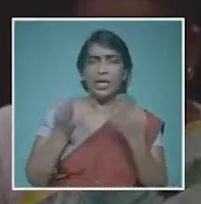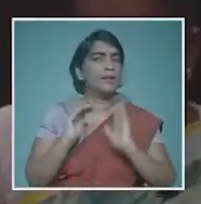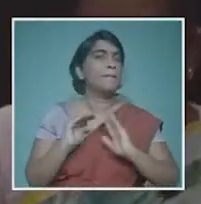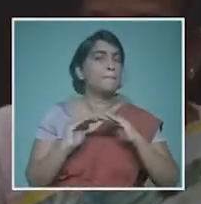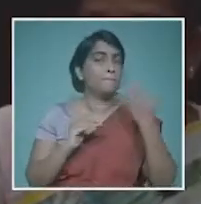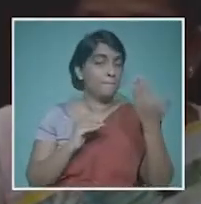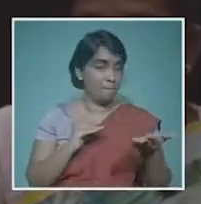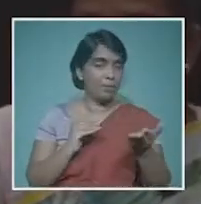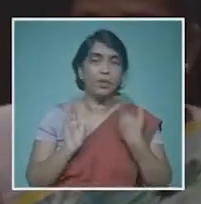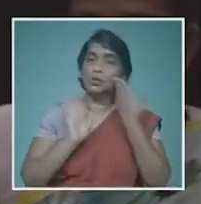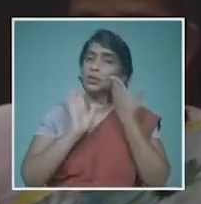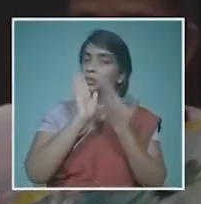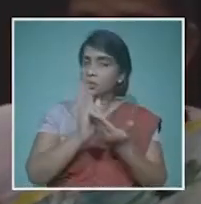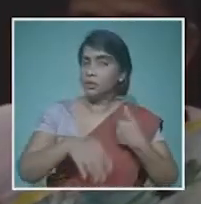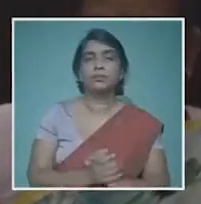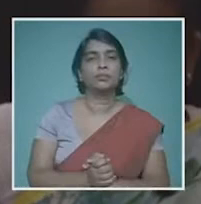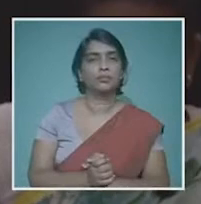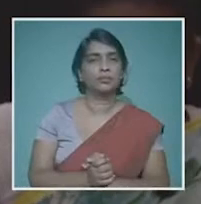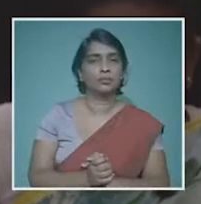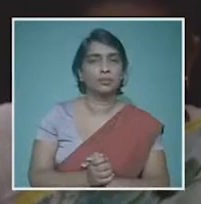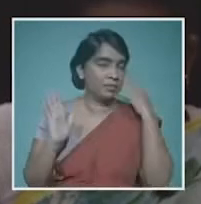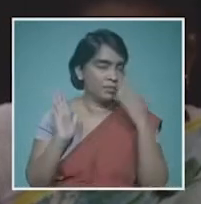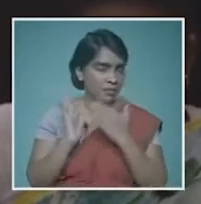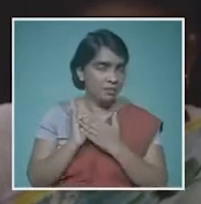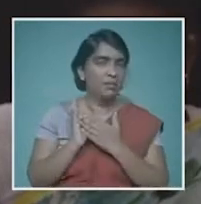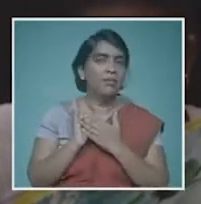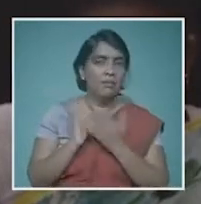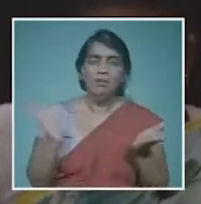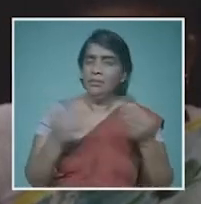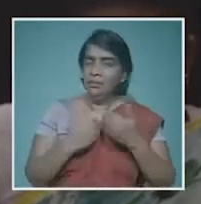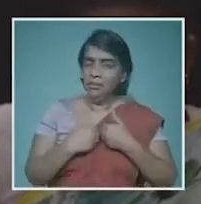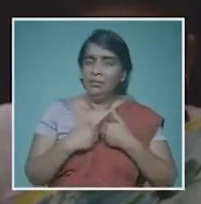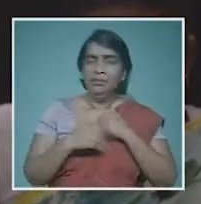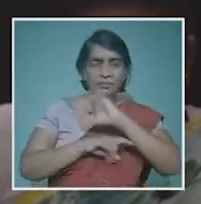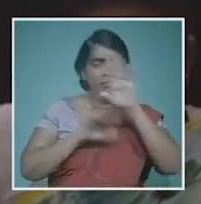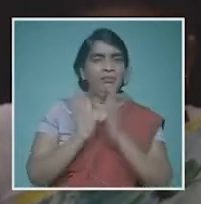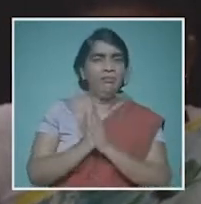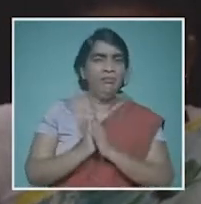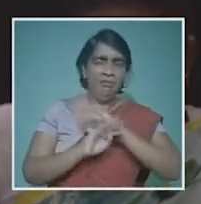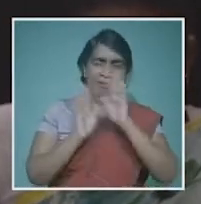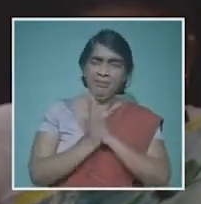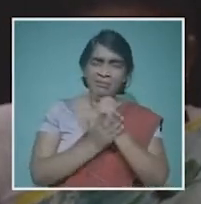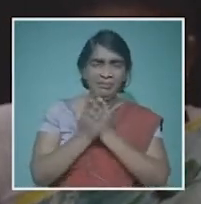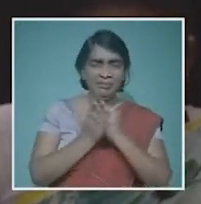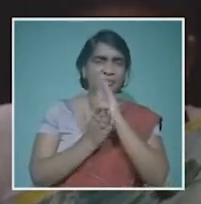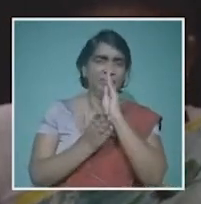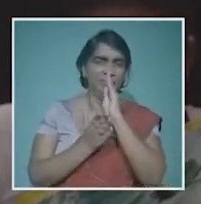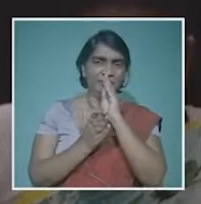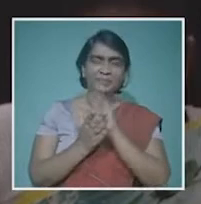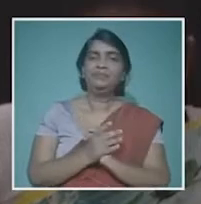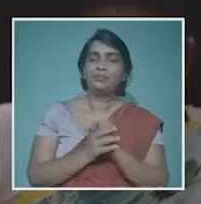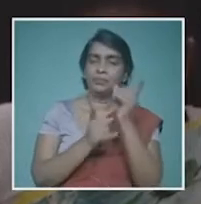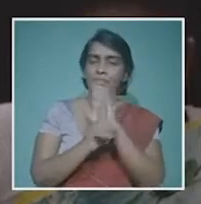පස්සේ ඉදිරිපත් වෙලා තියෙන අවස්ථාවේ මේ ගැන අපි කවුරුත් සියලු දෙනාම